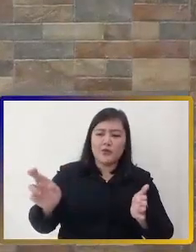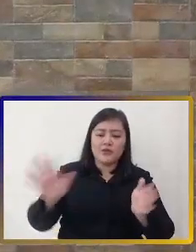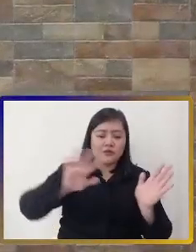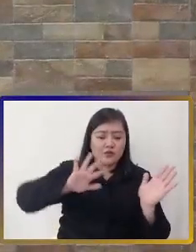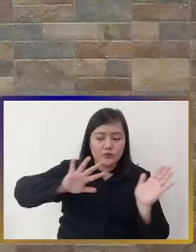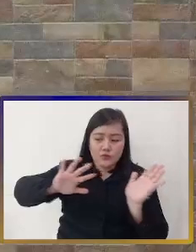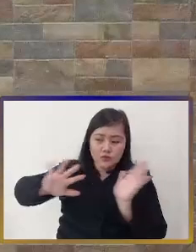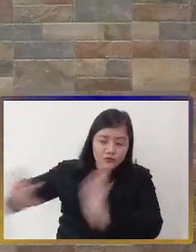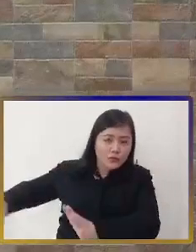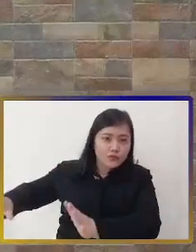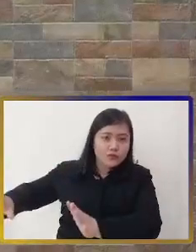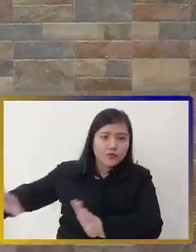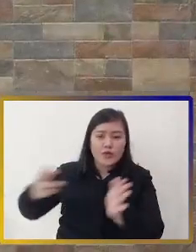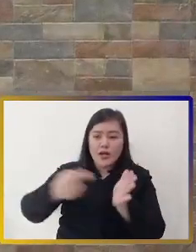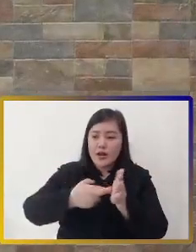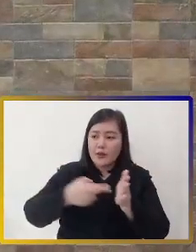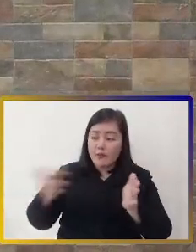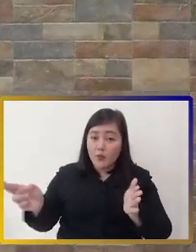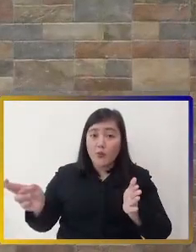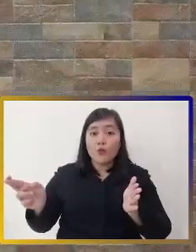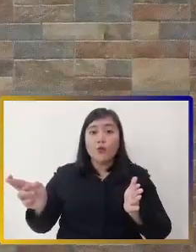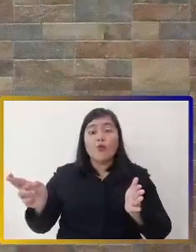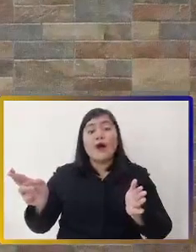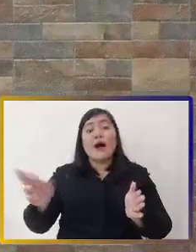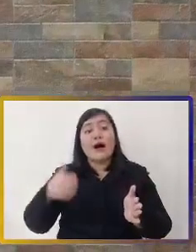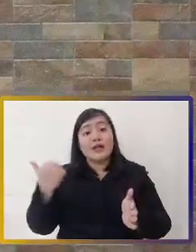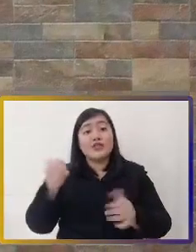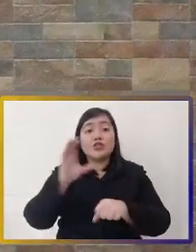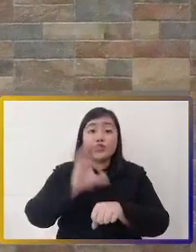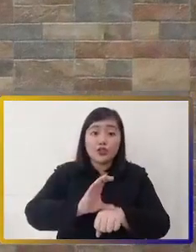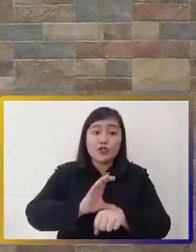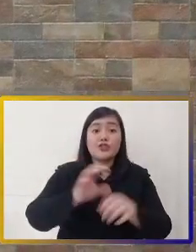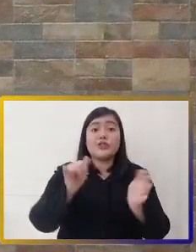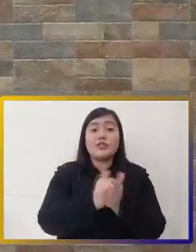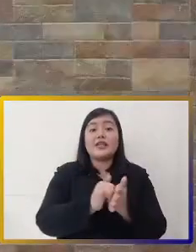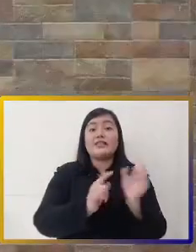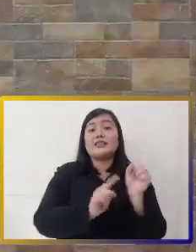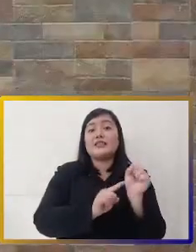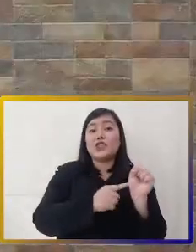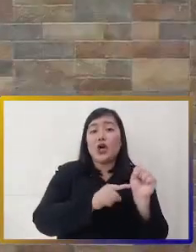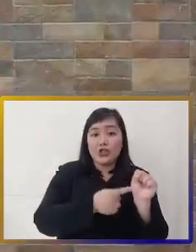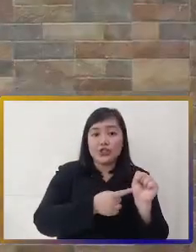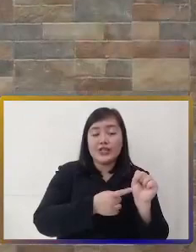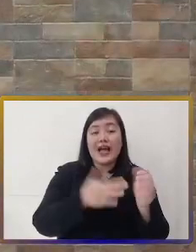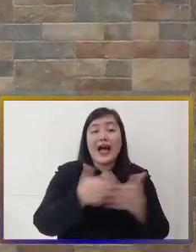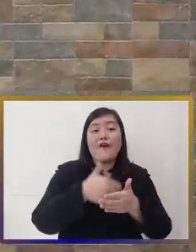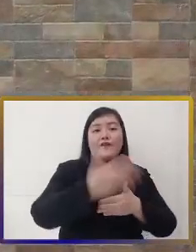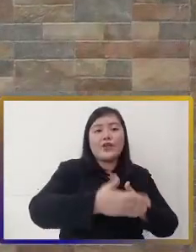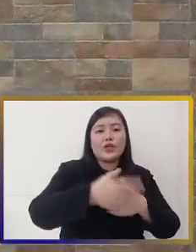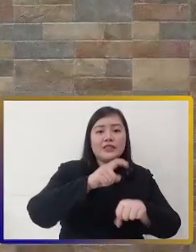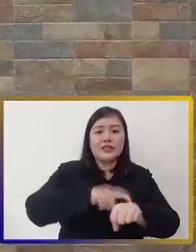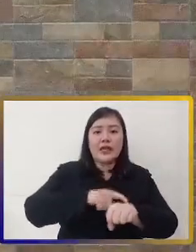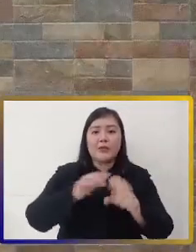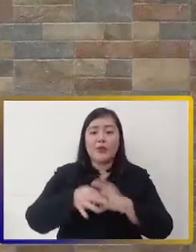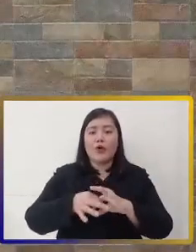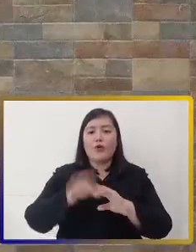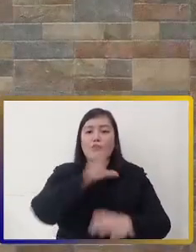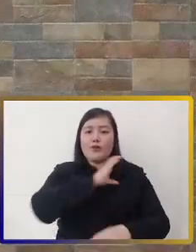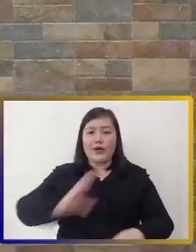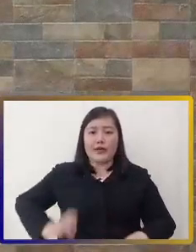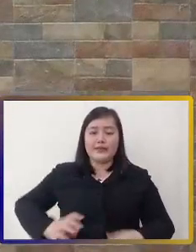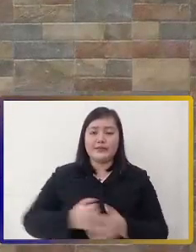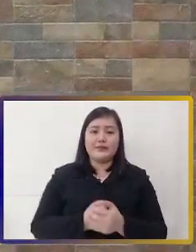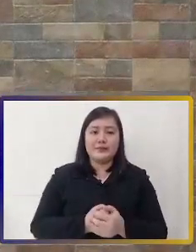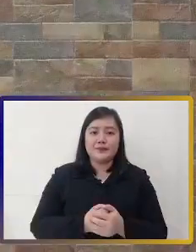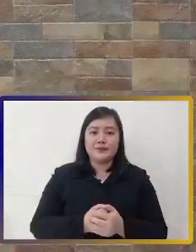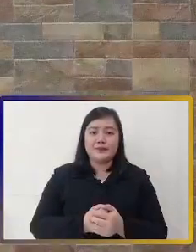Kaya natin kailangang maintindihan ito para dito malalaman natin at masasala natin kung sino ang iglesia